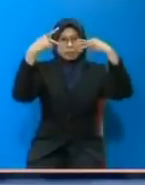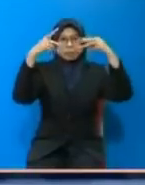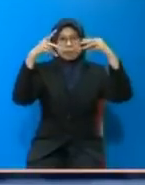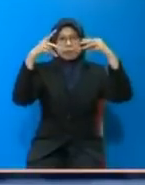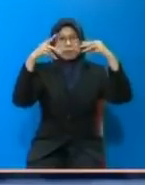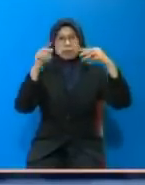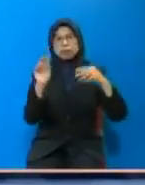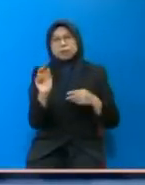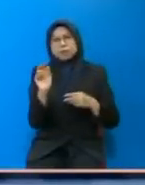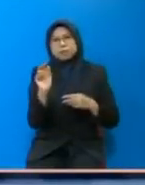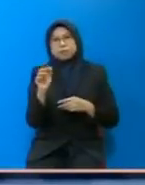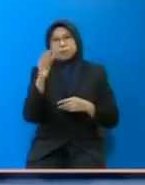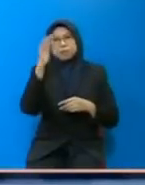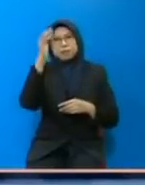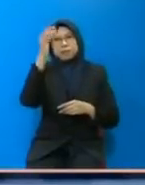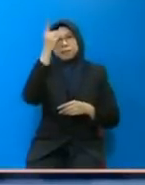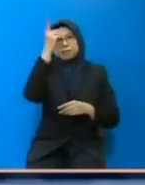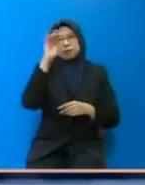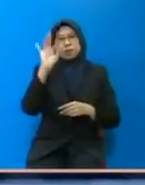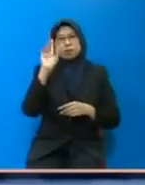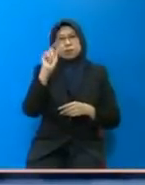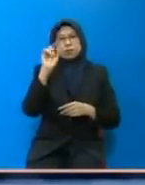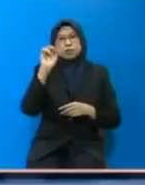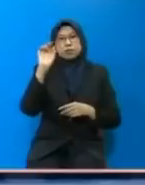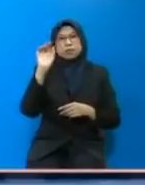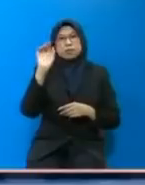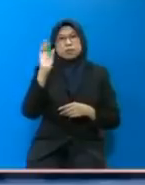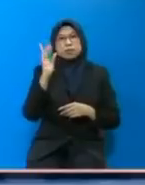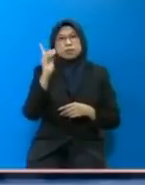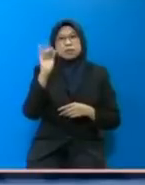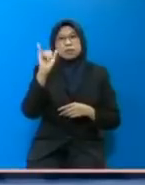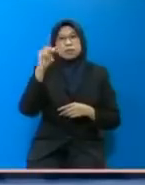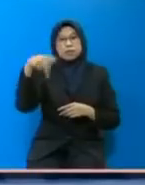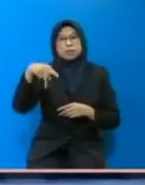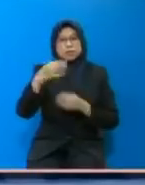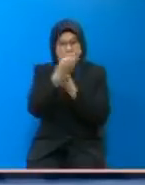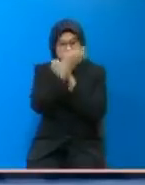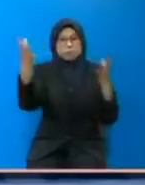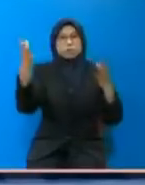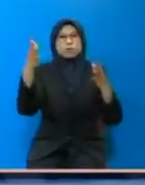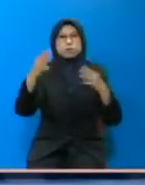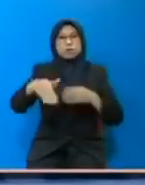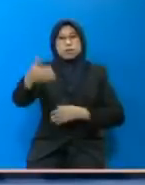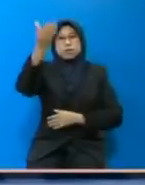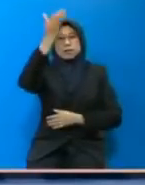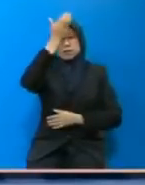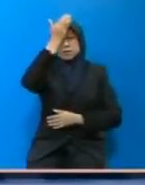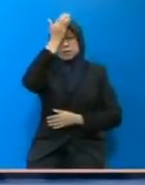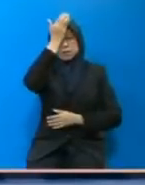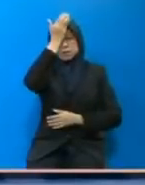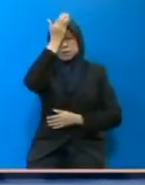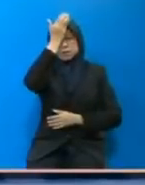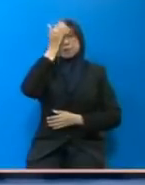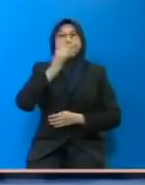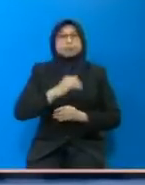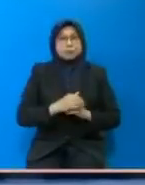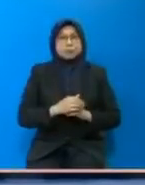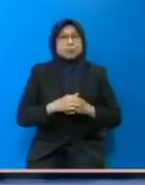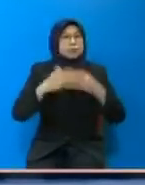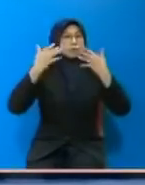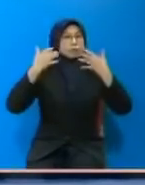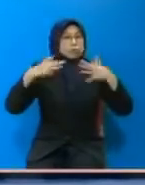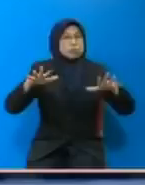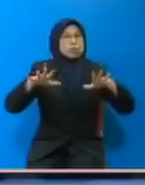baca, dengan hormatnya saya ingin memaklumkan bahawa Seri Paduka Baginda Yang di-Pertuan Agong